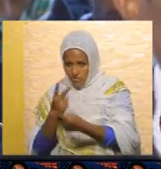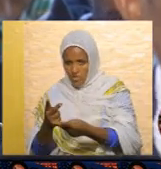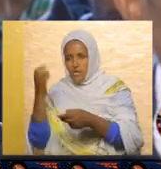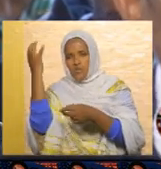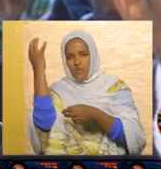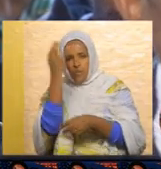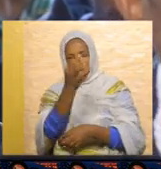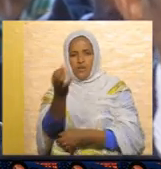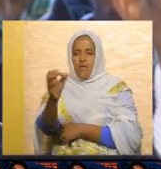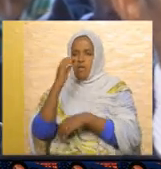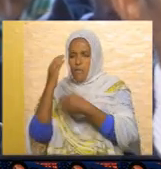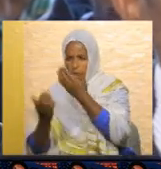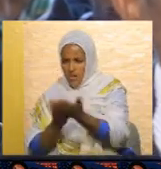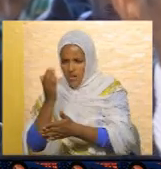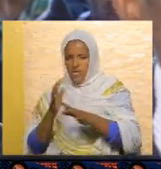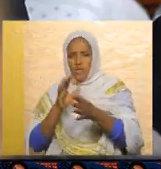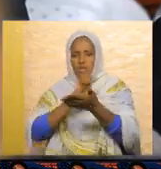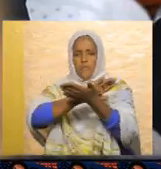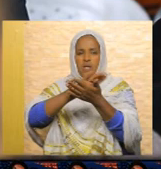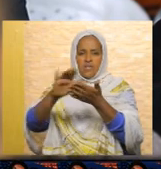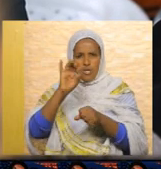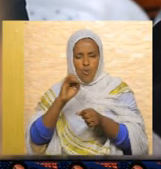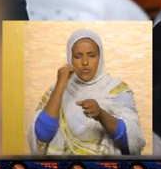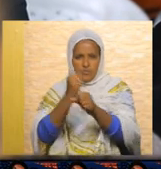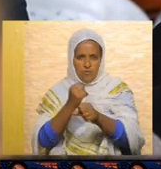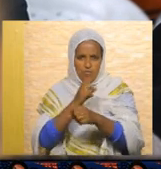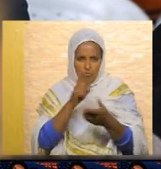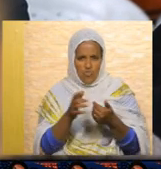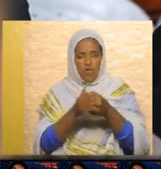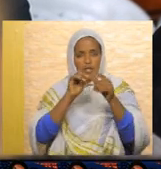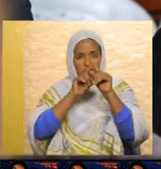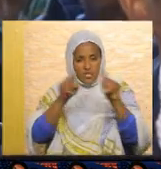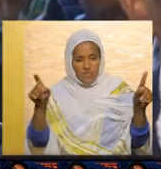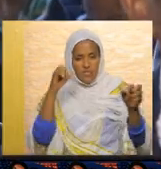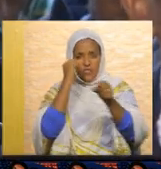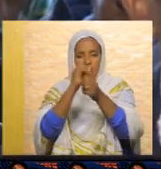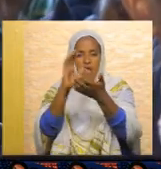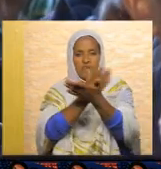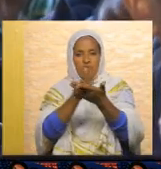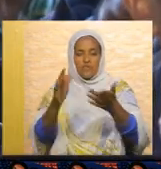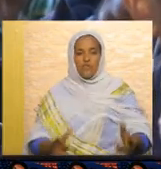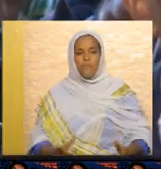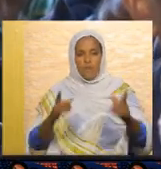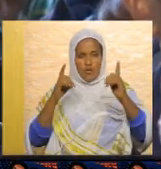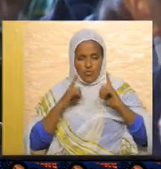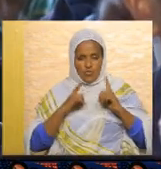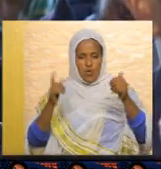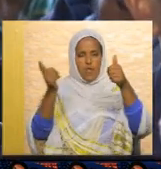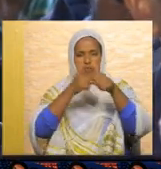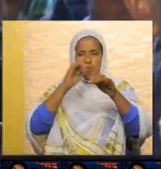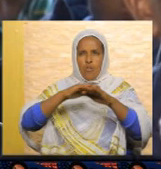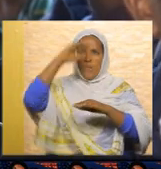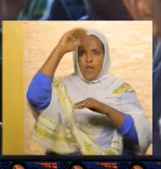የመስበክን የማገልገልን የመቀደስን ሥራ ለወንድ ሰጥቷል እግዚአብሔር። ግን የሥራ ክፍፍል መንወሩ አንደኛውን የበላይ